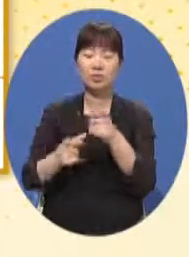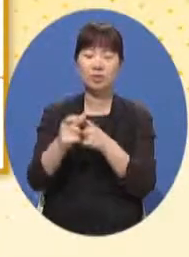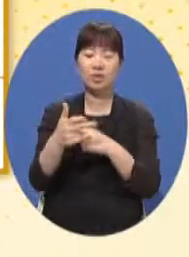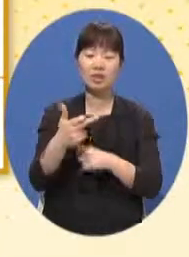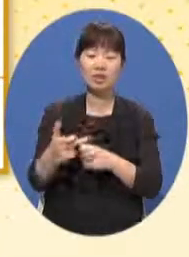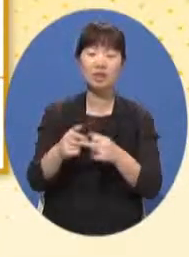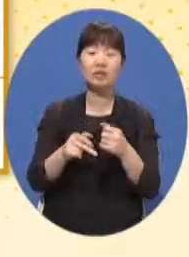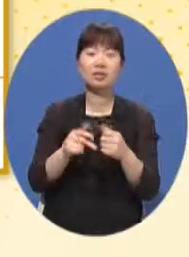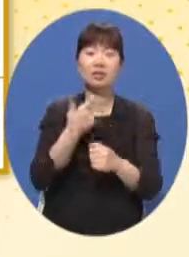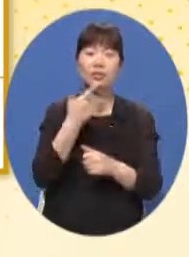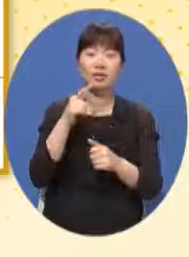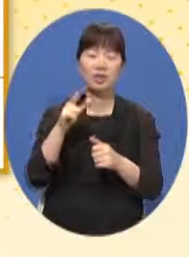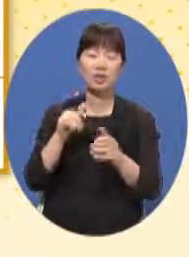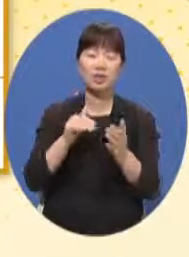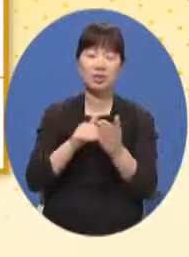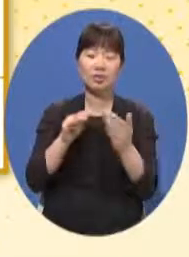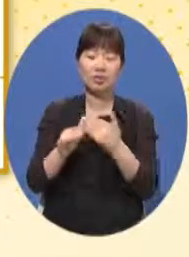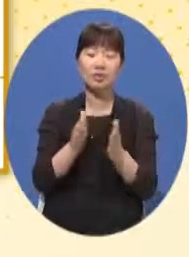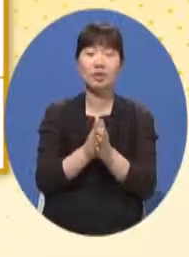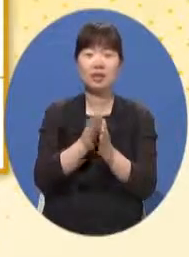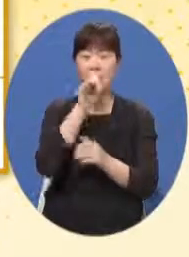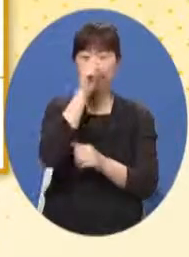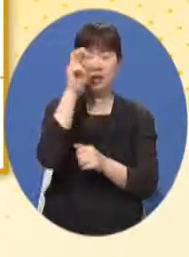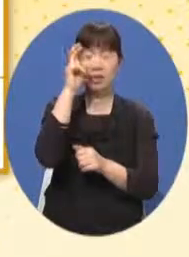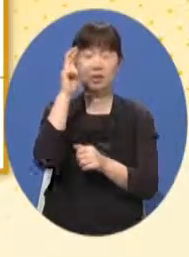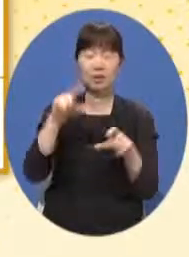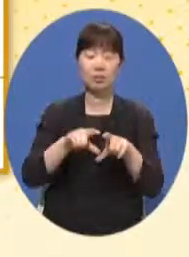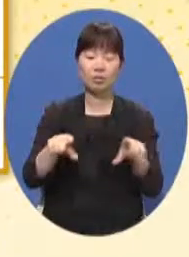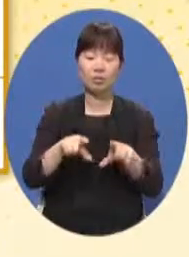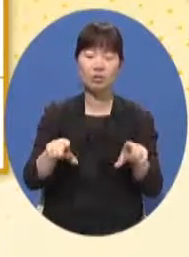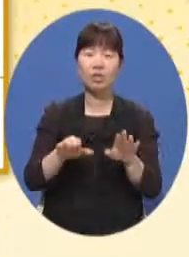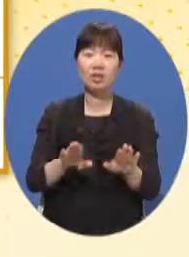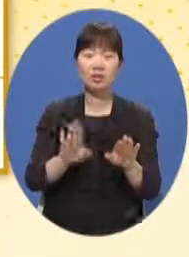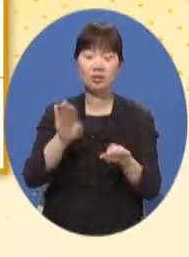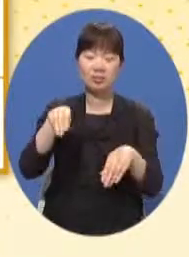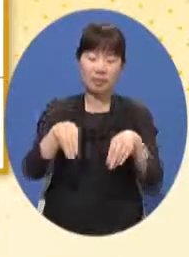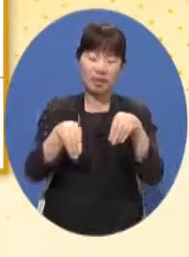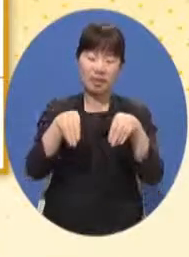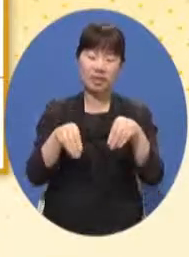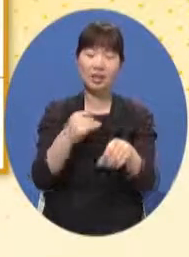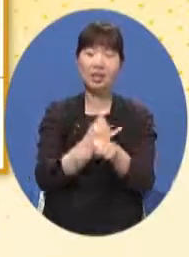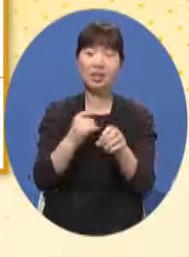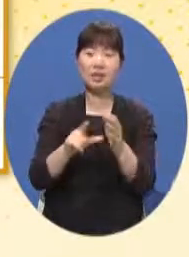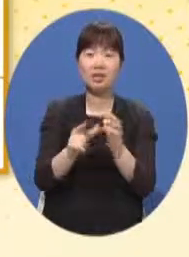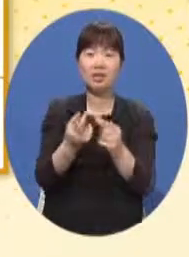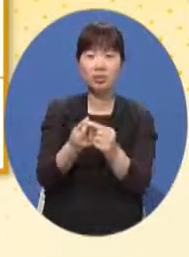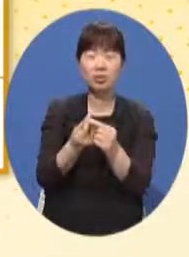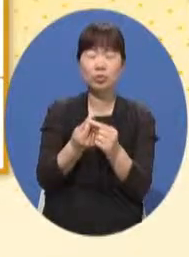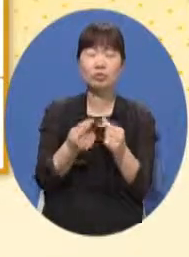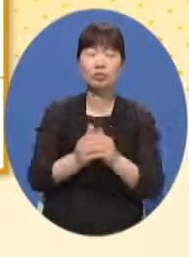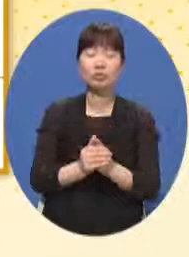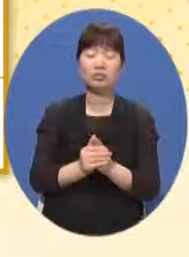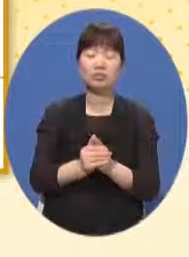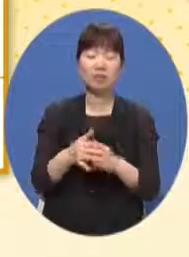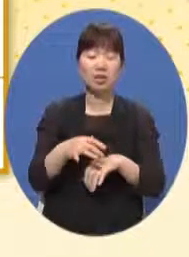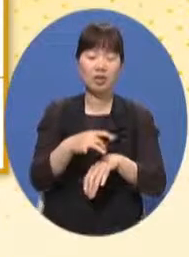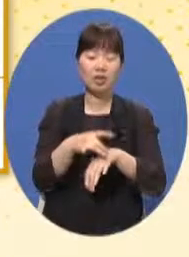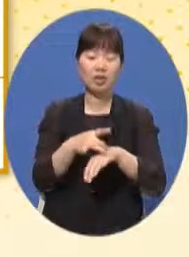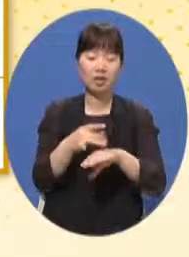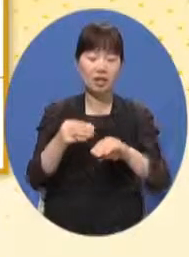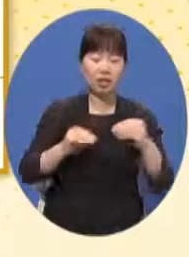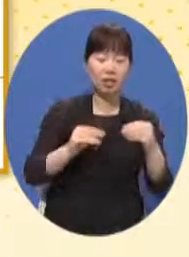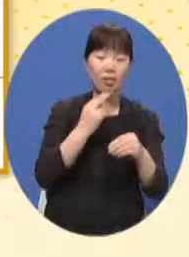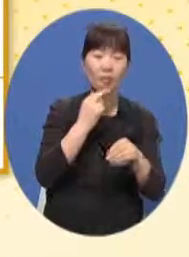이후, 6세 이후부터 시작하면 더 좋을 것 같은데 아. 보통 이렇게 발레를 할 때 조금 골격이 틀어지지